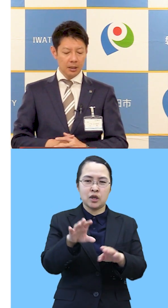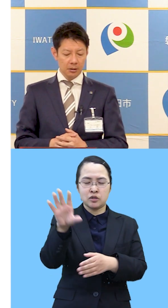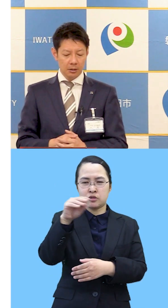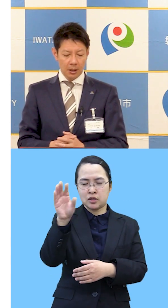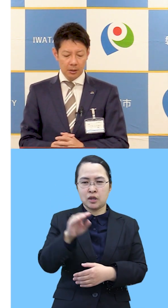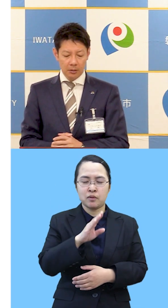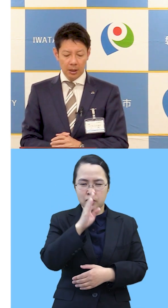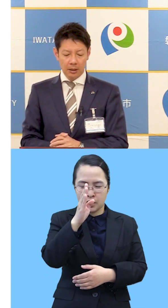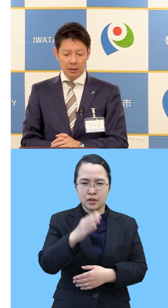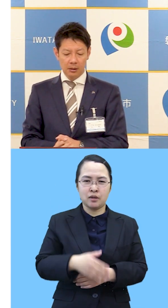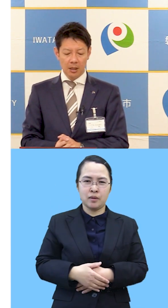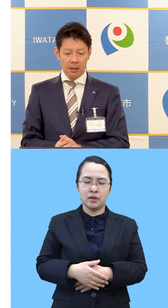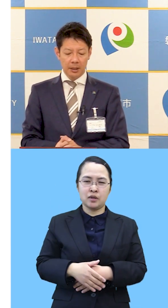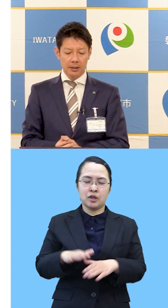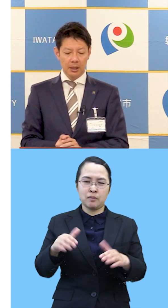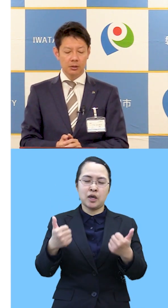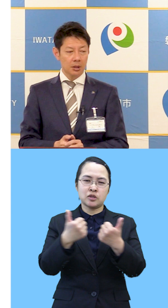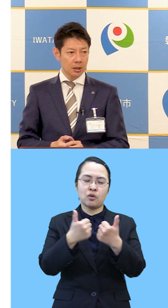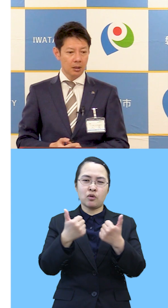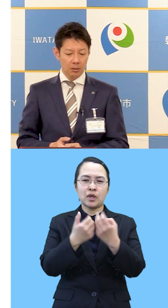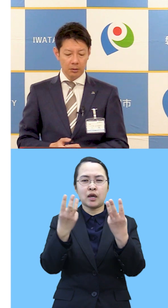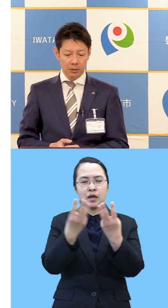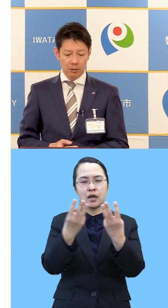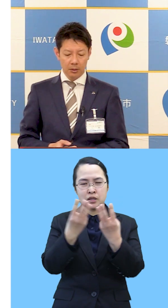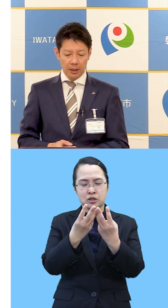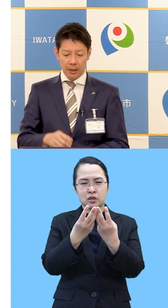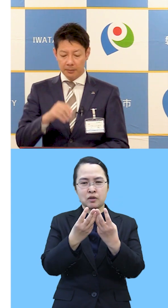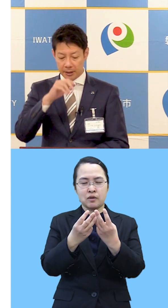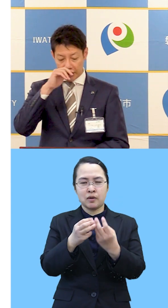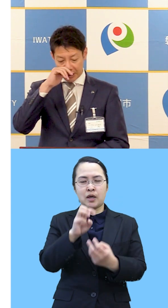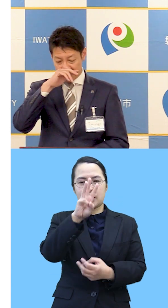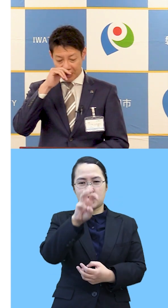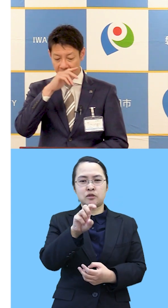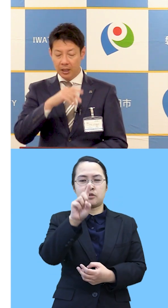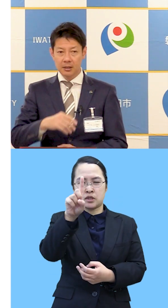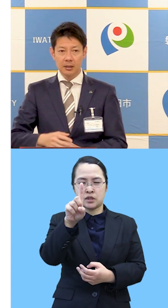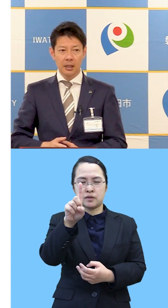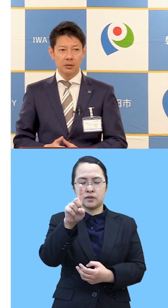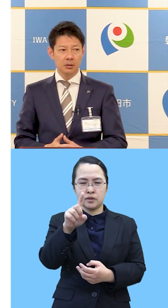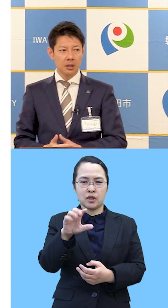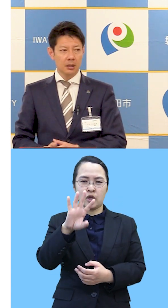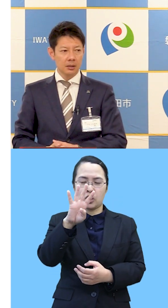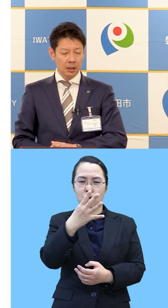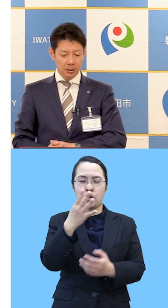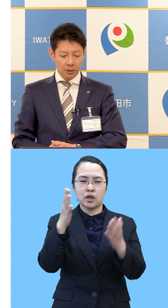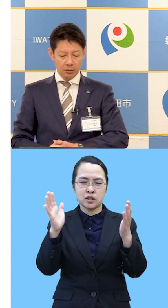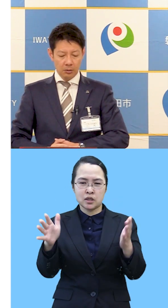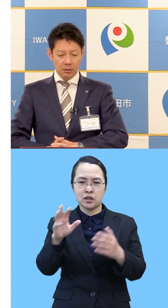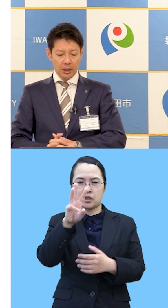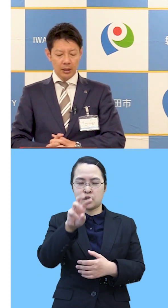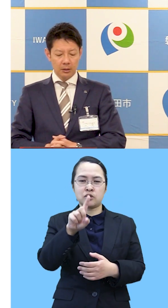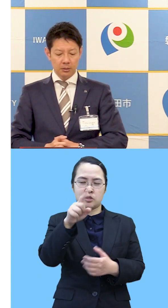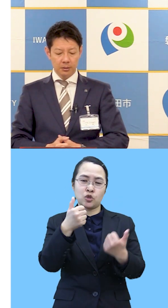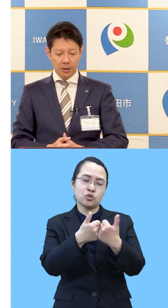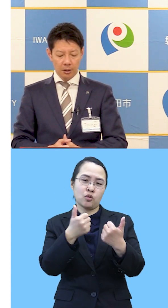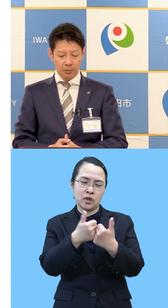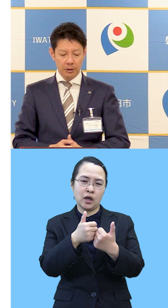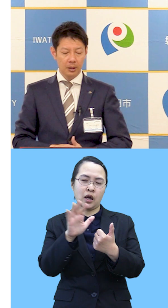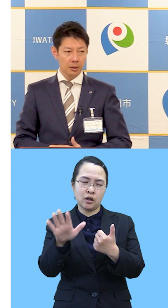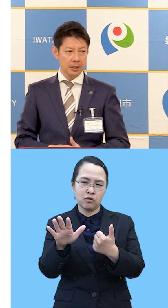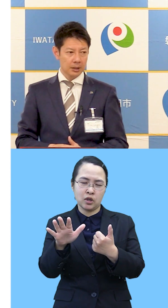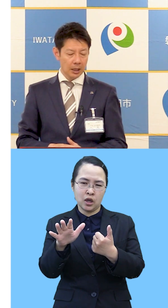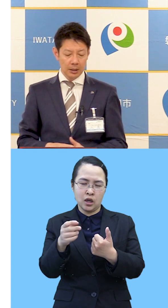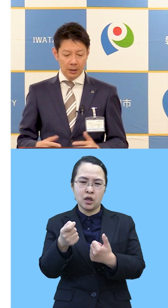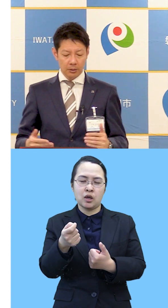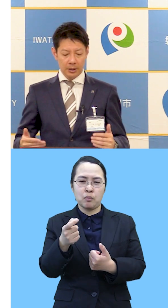今現在相談件数はまだ31件ということであります。4ヶ月で31件ですから、それほど多くないなというふうに思